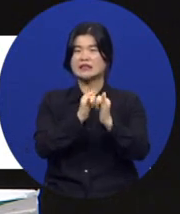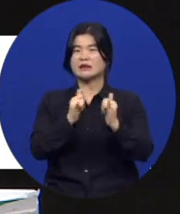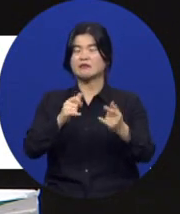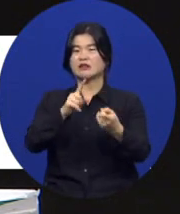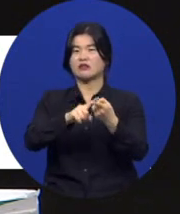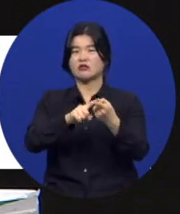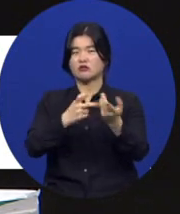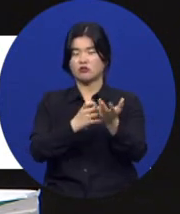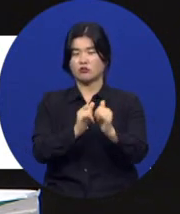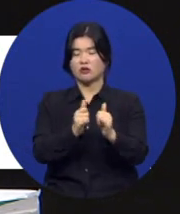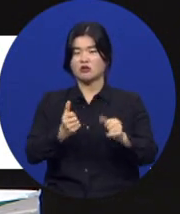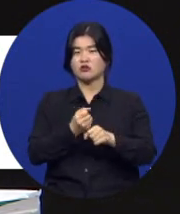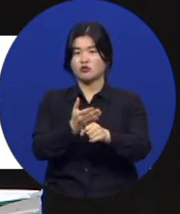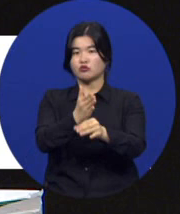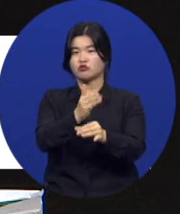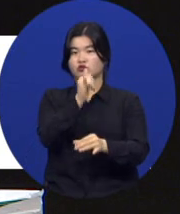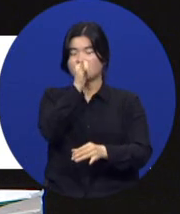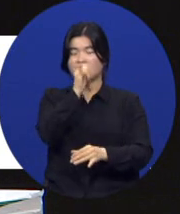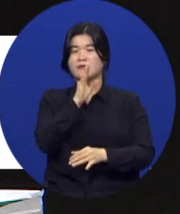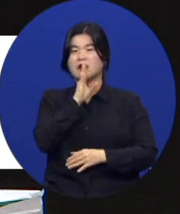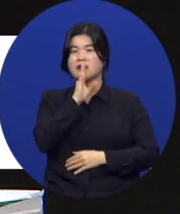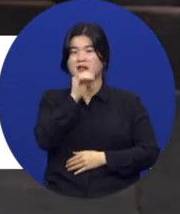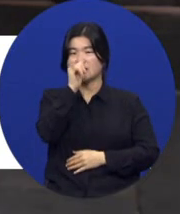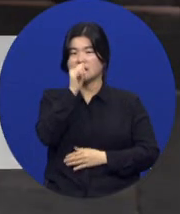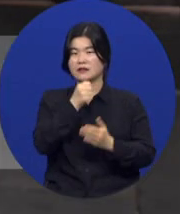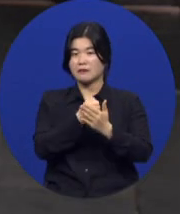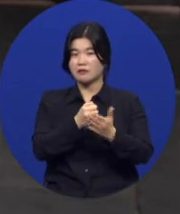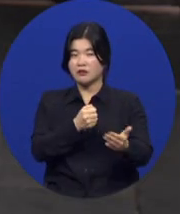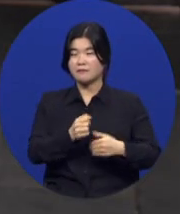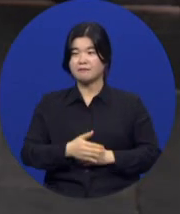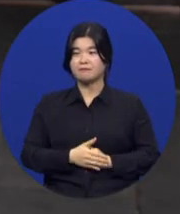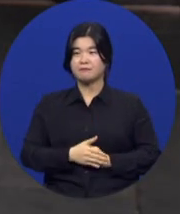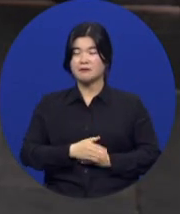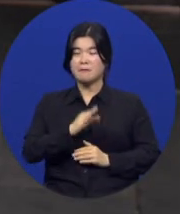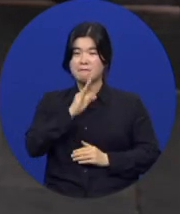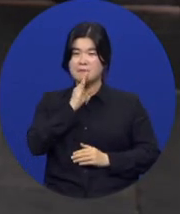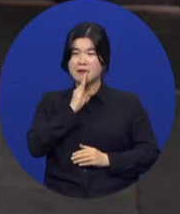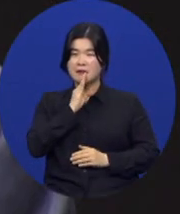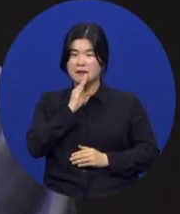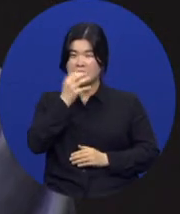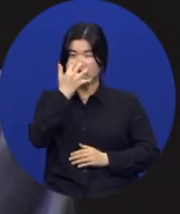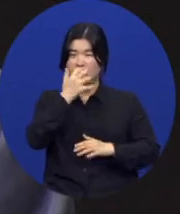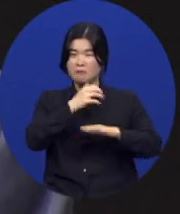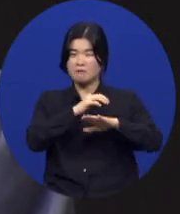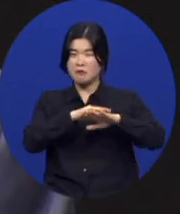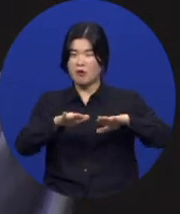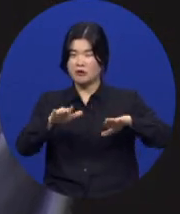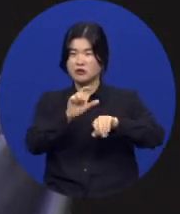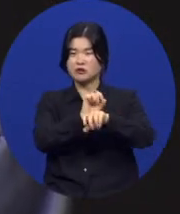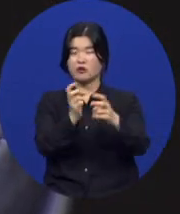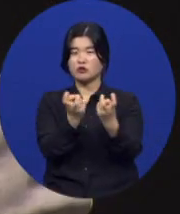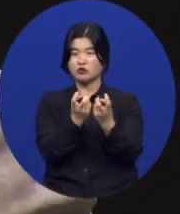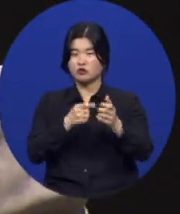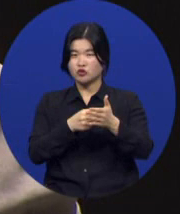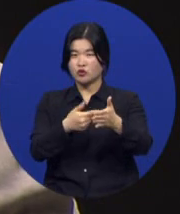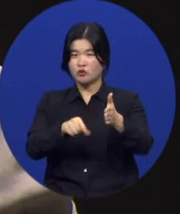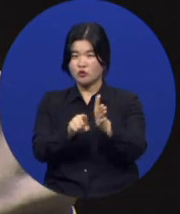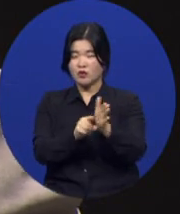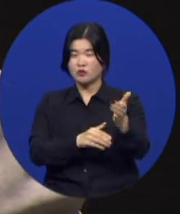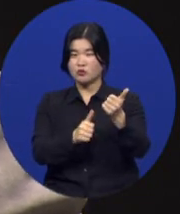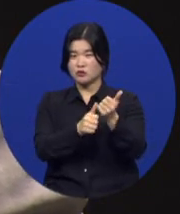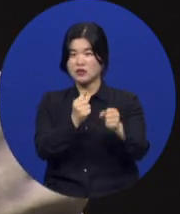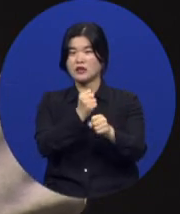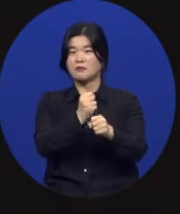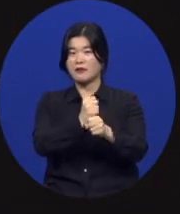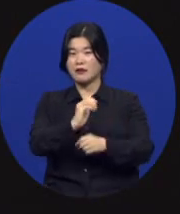제주 도민들에게 정가 되고 있는 것이 사실이기 때문에 실질적인 성평등 정책을 추진하기 위해 성평등 부지사 를